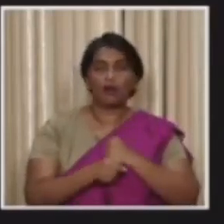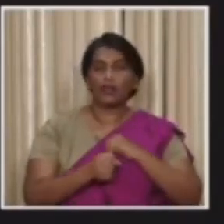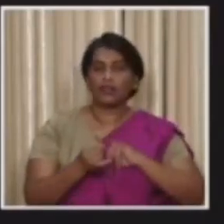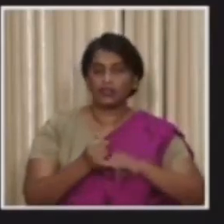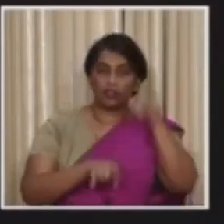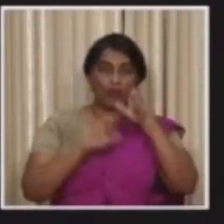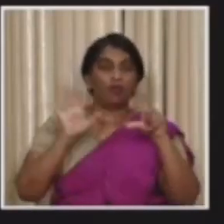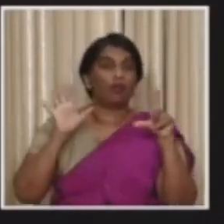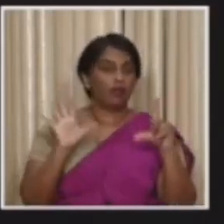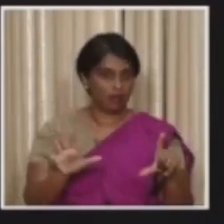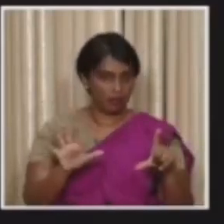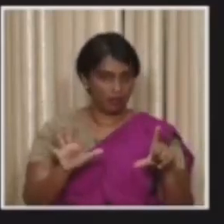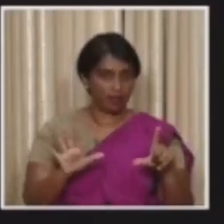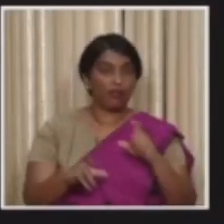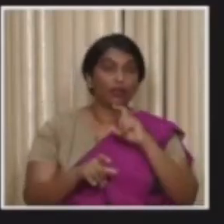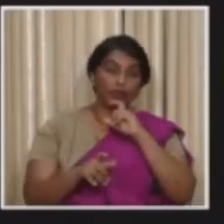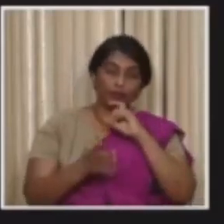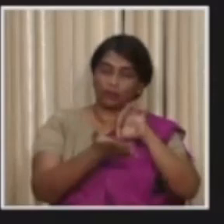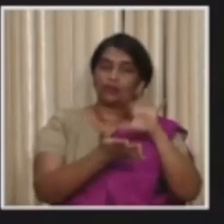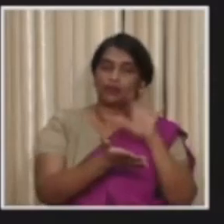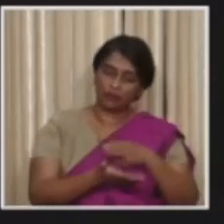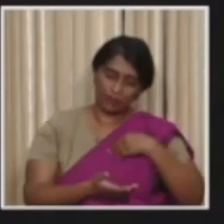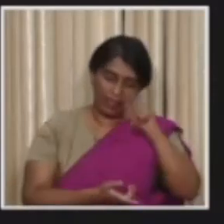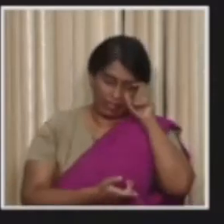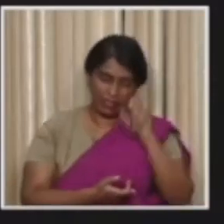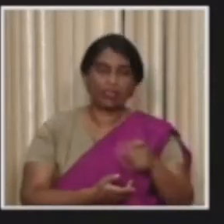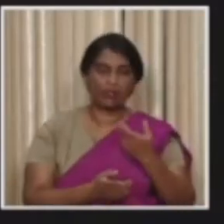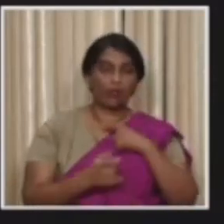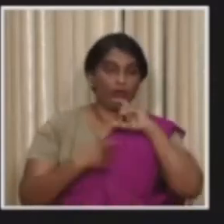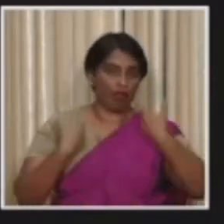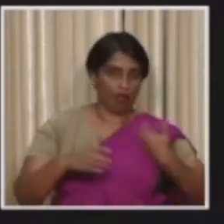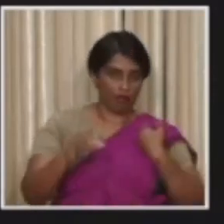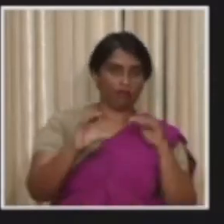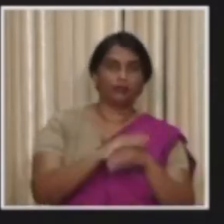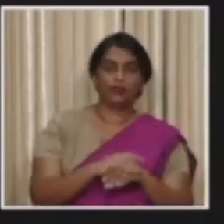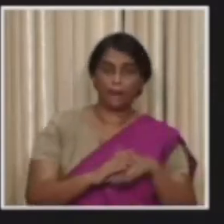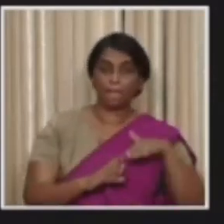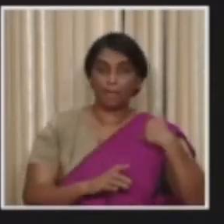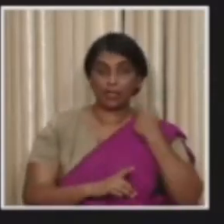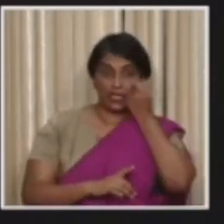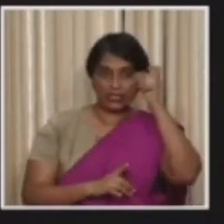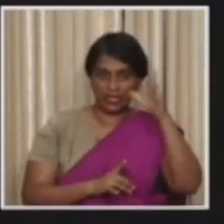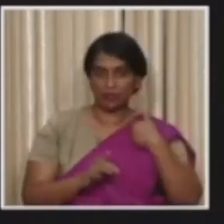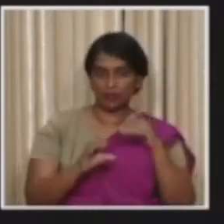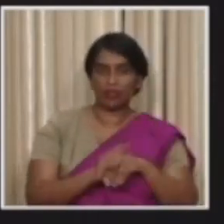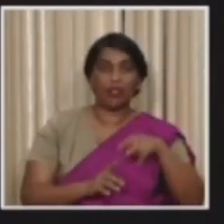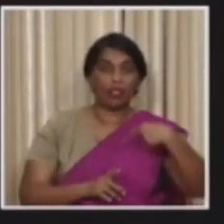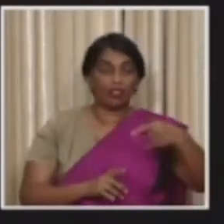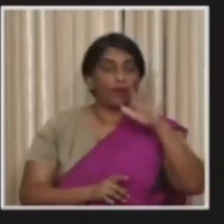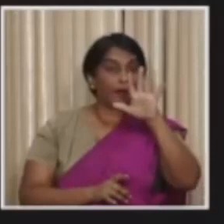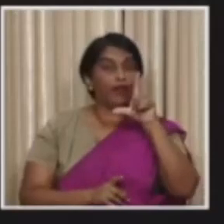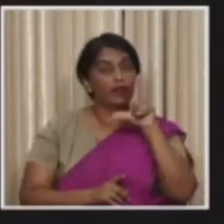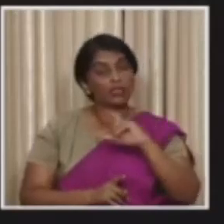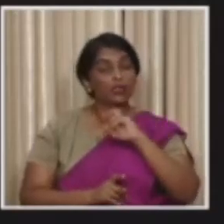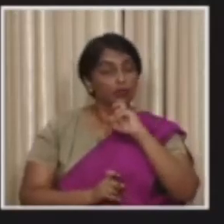ඇතුළු 7 දෙනෙකුට විරුද්ධ. නඩුව දානකොට මම අපි දැක්කා මම පෙනී හිටියා මේ නඩුවේ ප්‍රධාන සැකකරුට දවස් 57ක් මේ